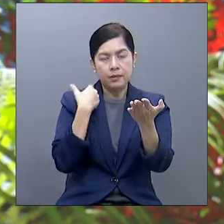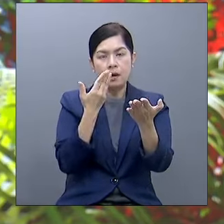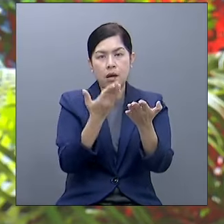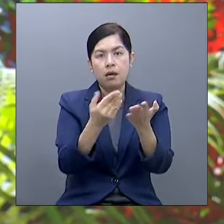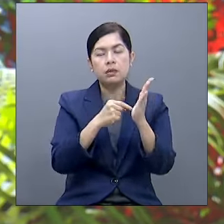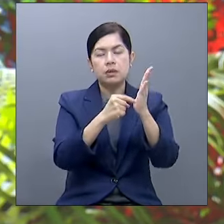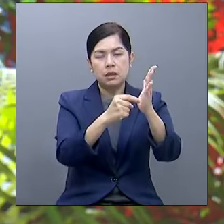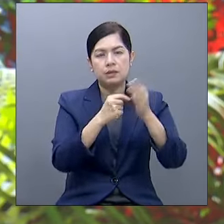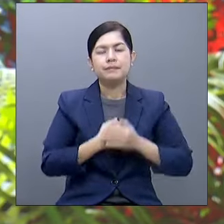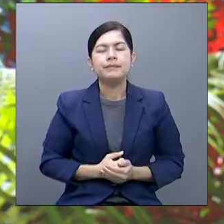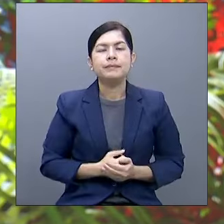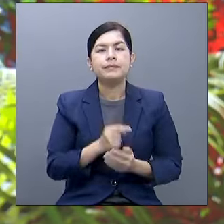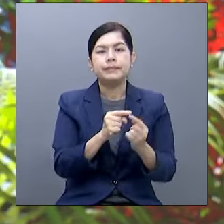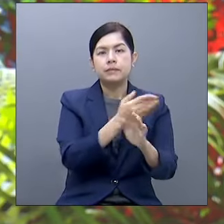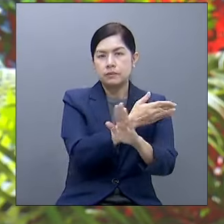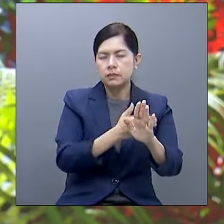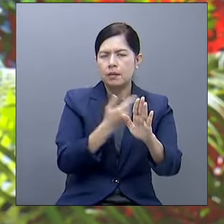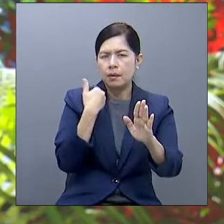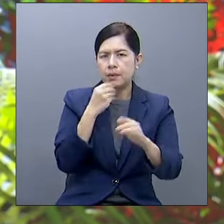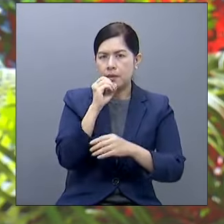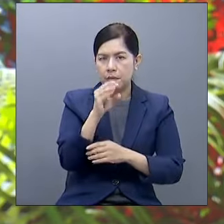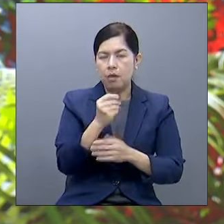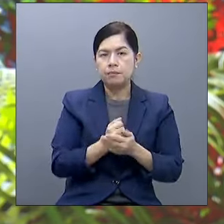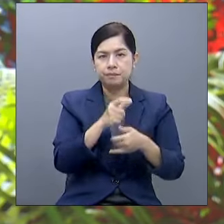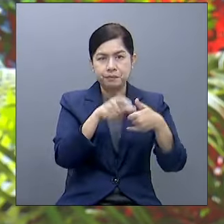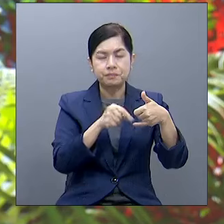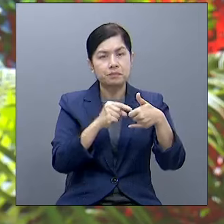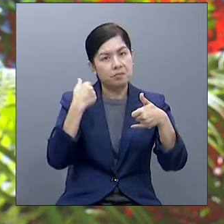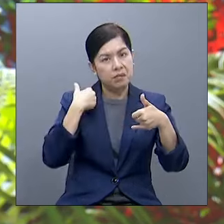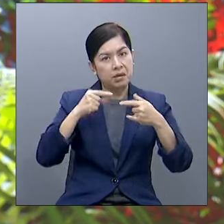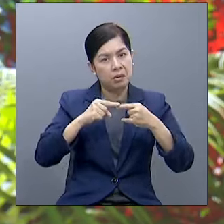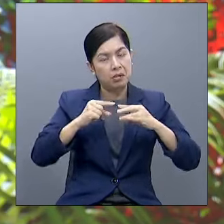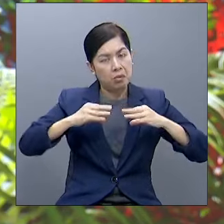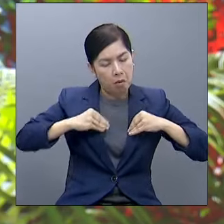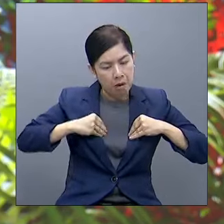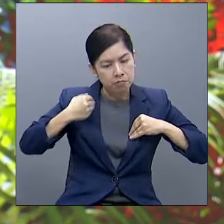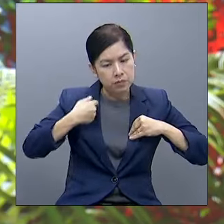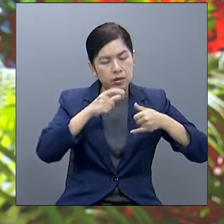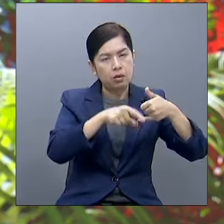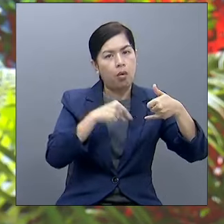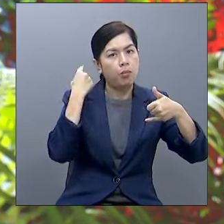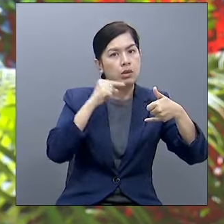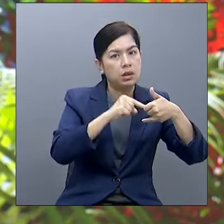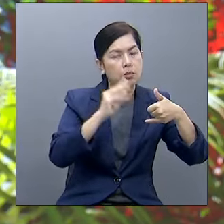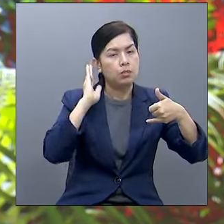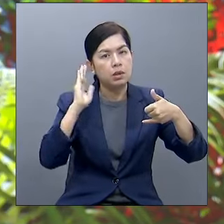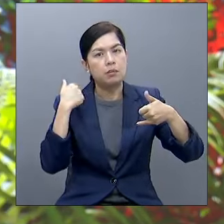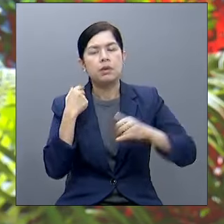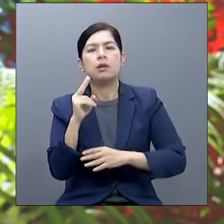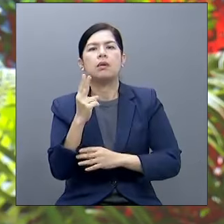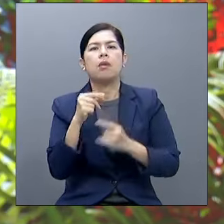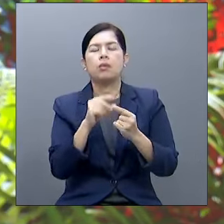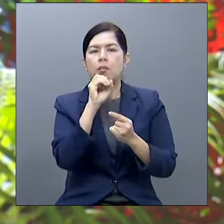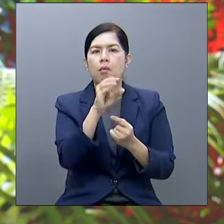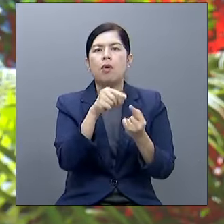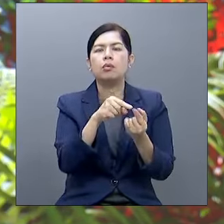อไปแม้ที่ผ่านมาจะมีการโต้แย้งว่าเป็นการยินยอมพร้อมใจกันทั้ง2ฝ่ายอยู่กินเช่นสามีภรรยากันมาก่